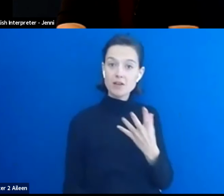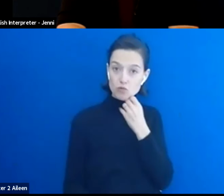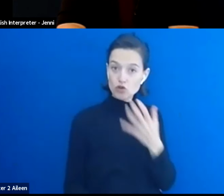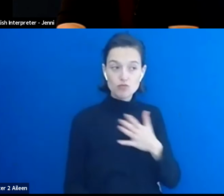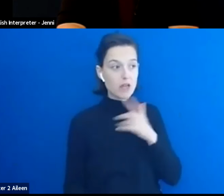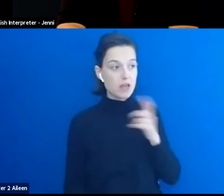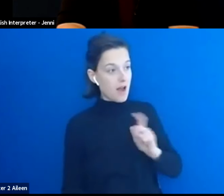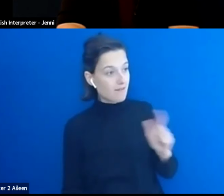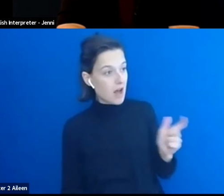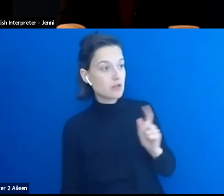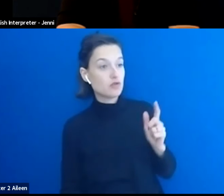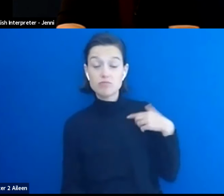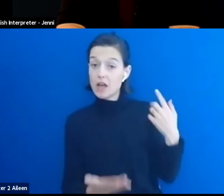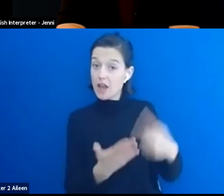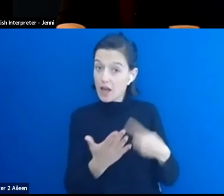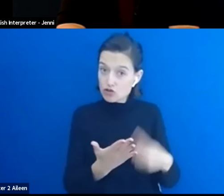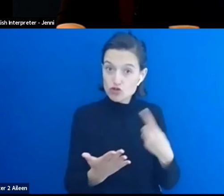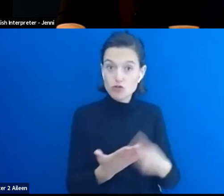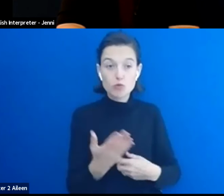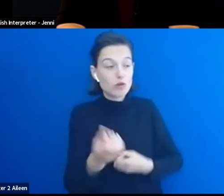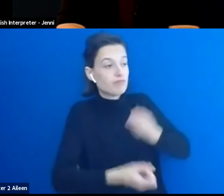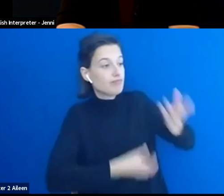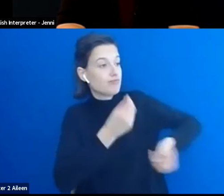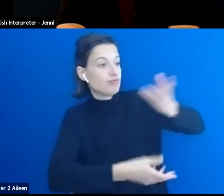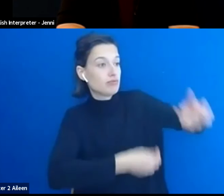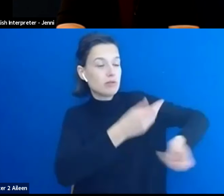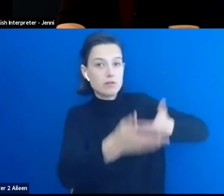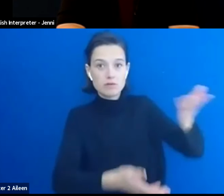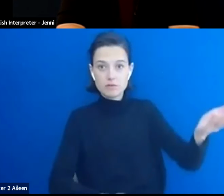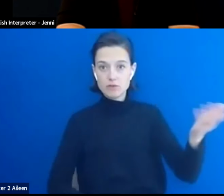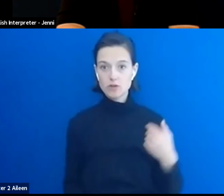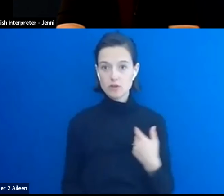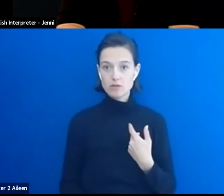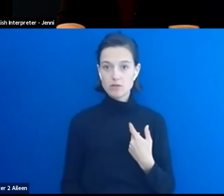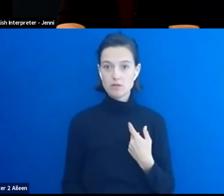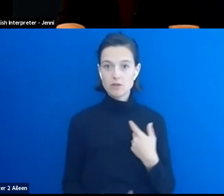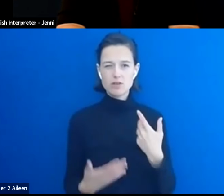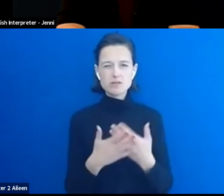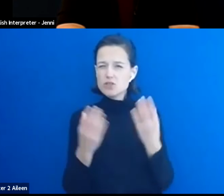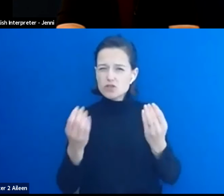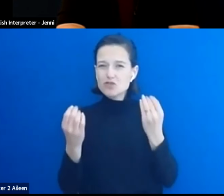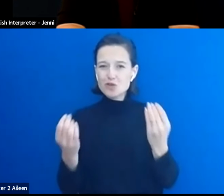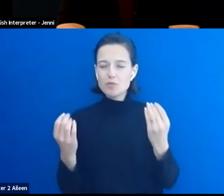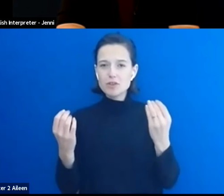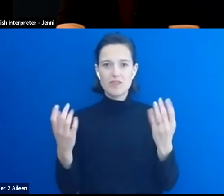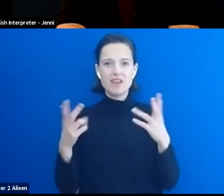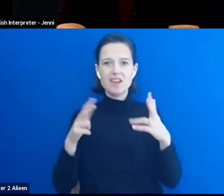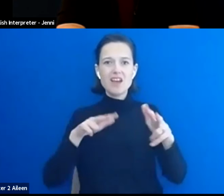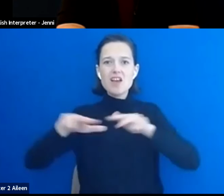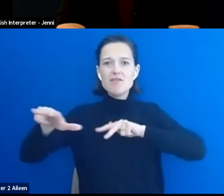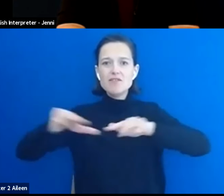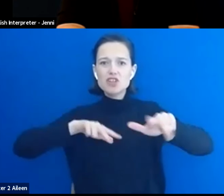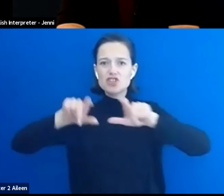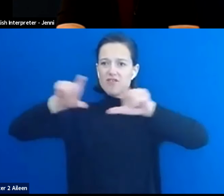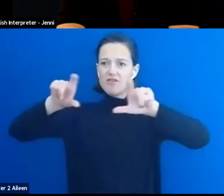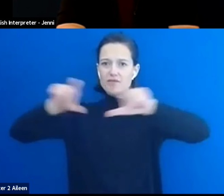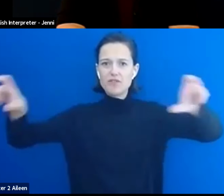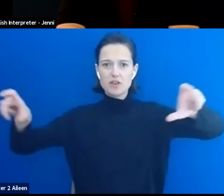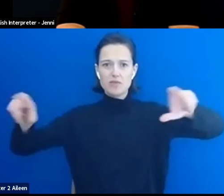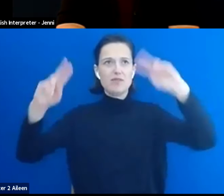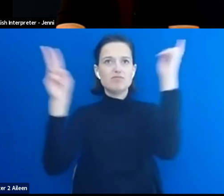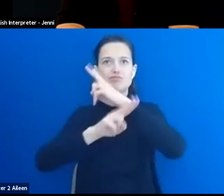über ihre Ansprüche. Und ich sehe es dann immer, es ist so viel Unverständnis in der Wirtschaft. Wie funktioniert assistive Technologie?